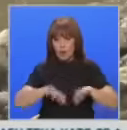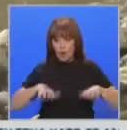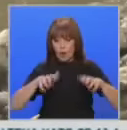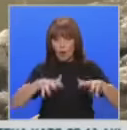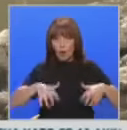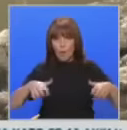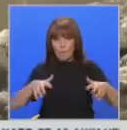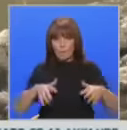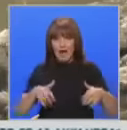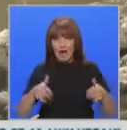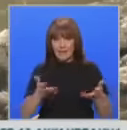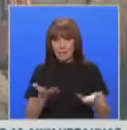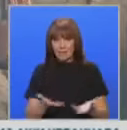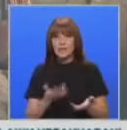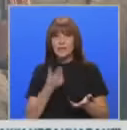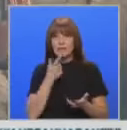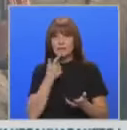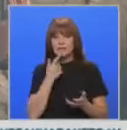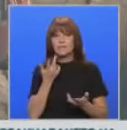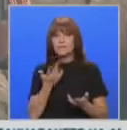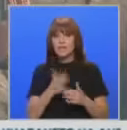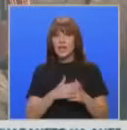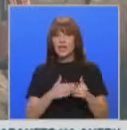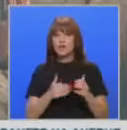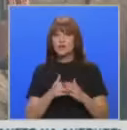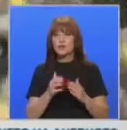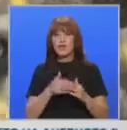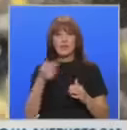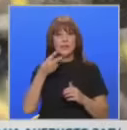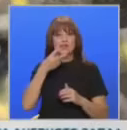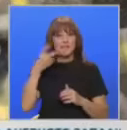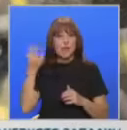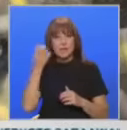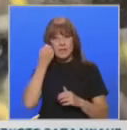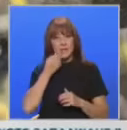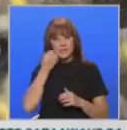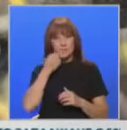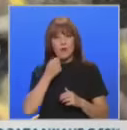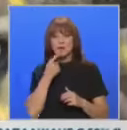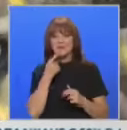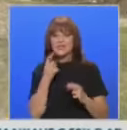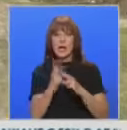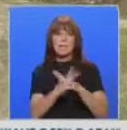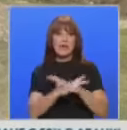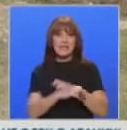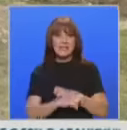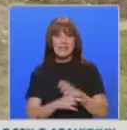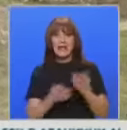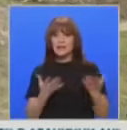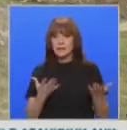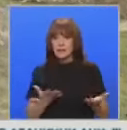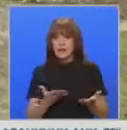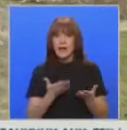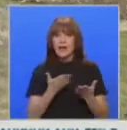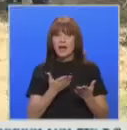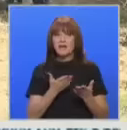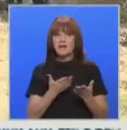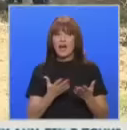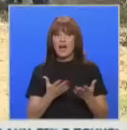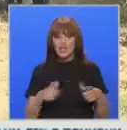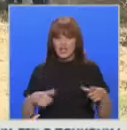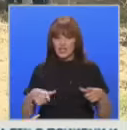добив на инертни материали, които строителни фирми използват при изграждането на магистрали. Основите на съоръженията са толкова подкопани, че така наречените надпилотни